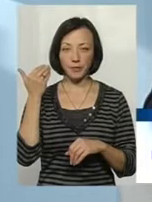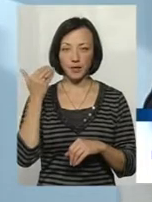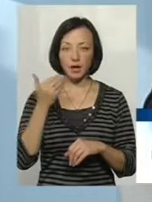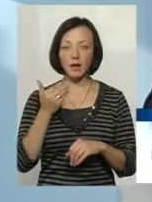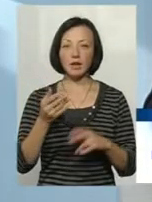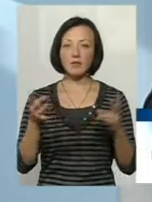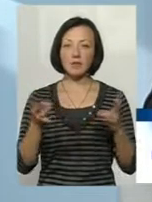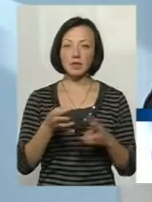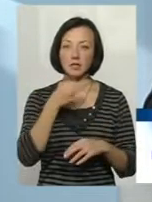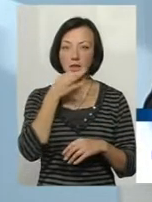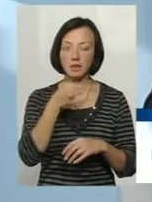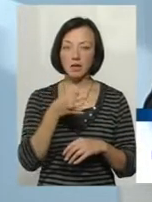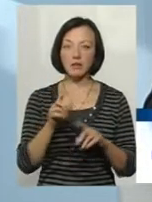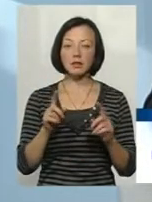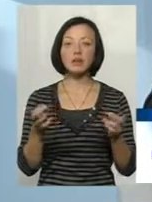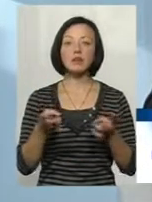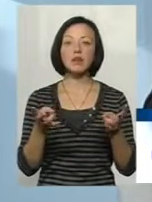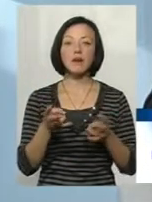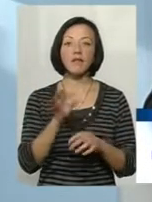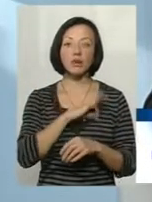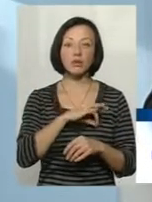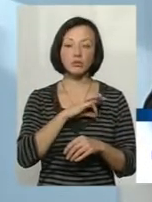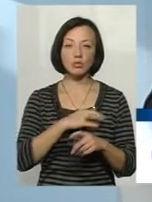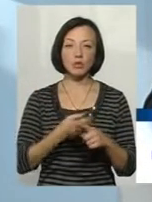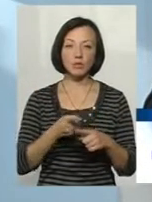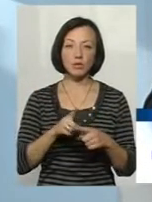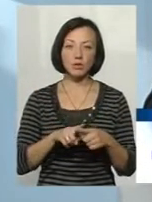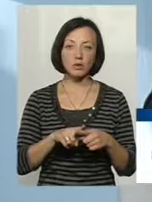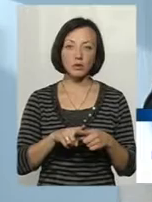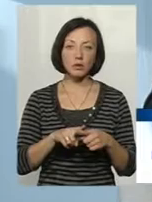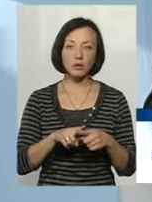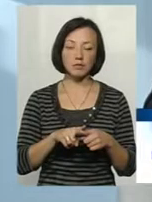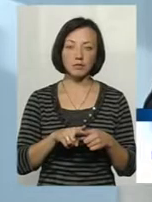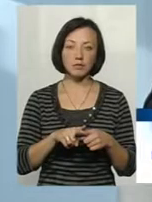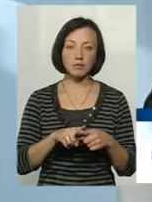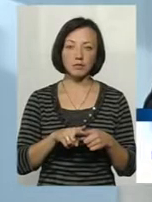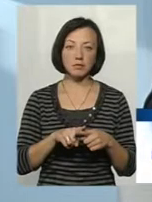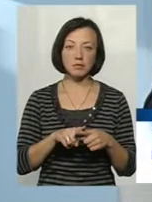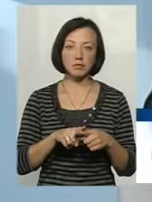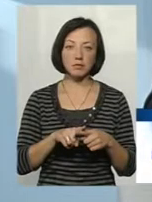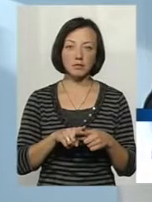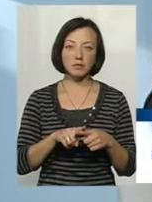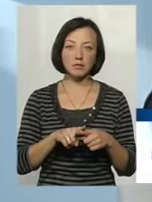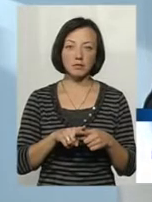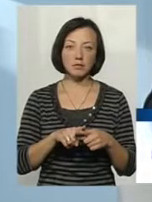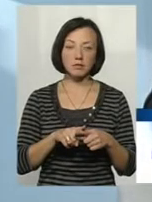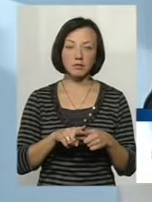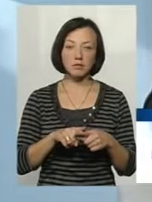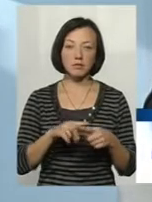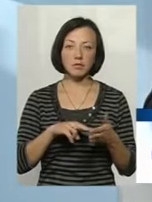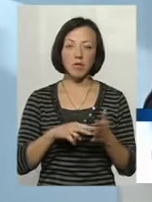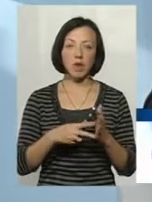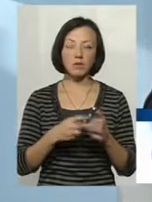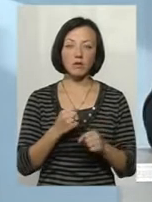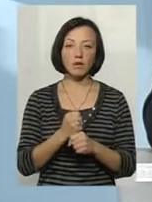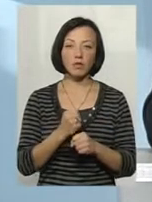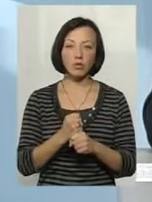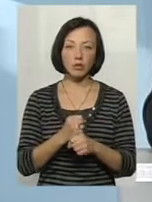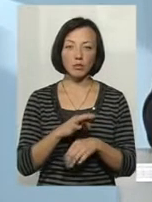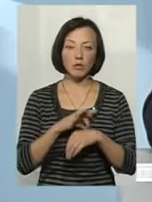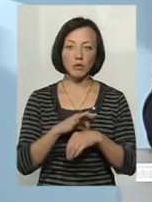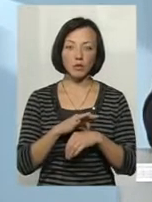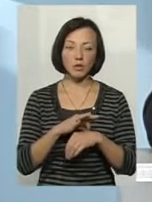Слід сказати, що для цього використовується скажімо, планова робота